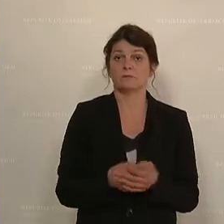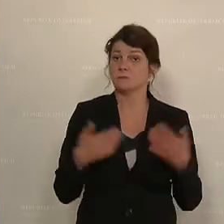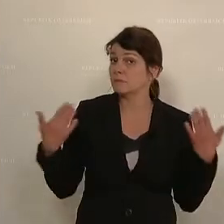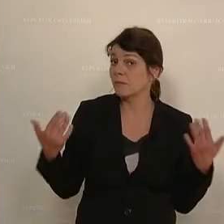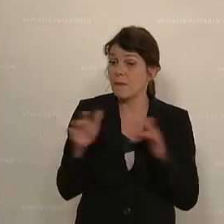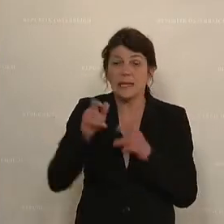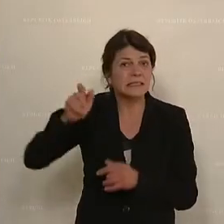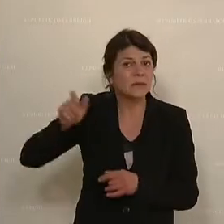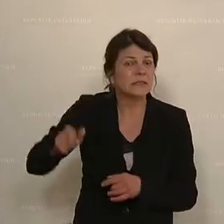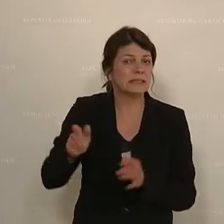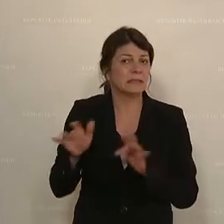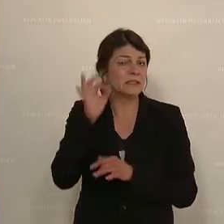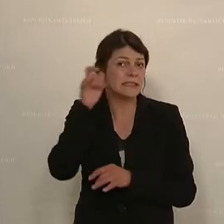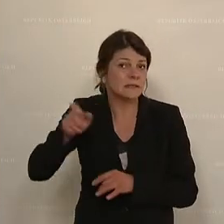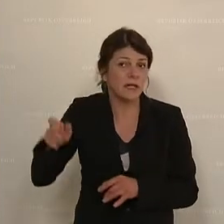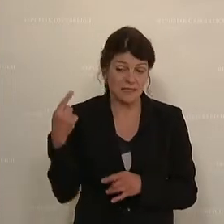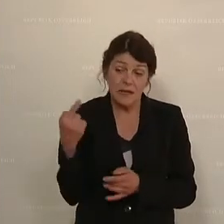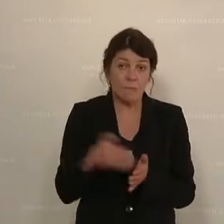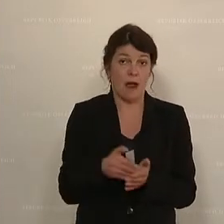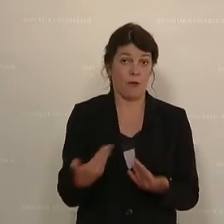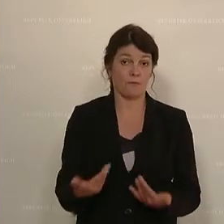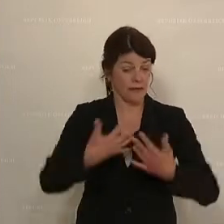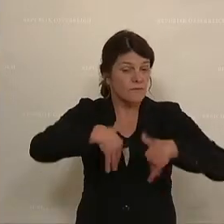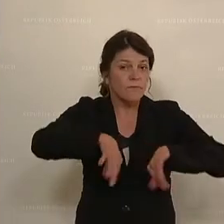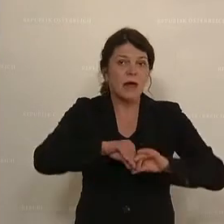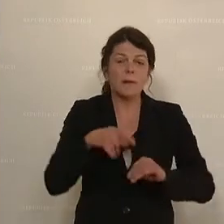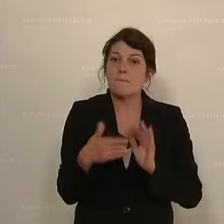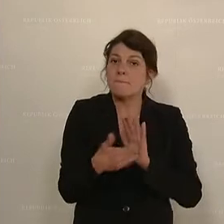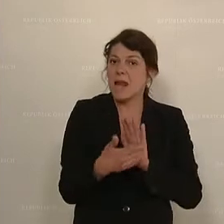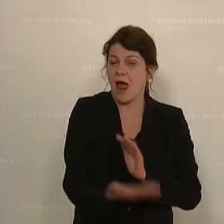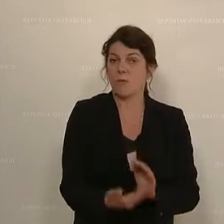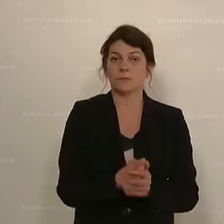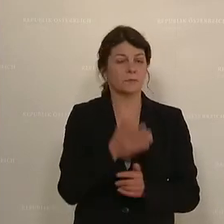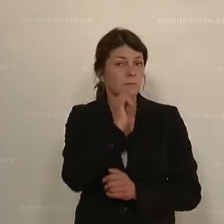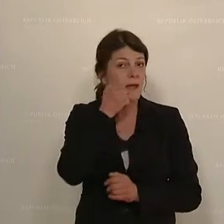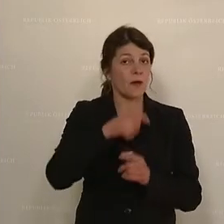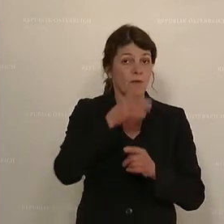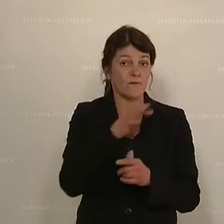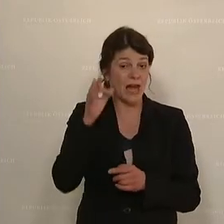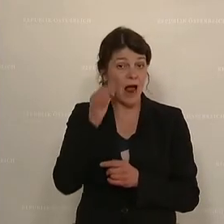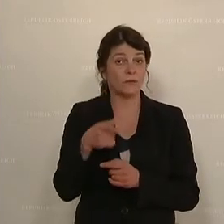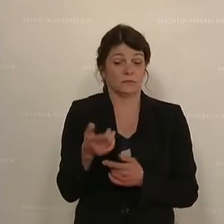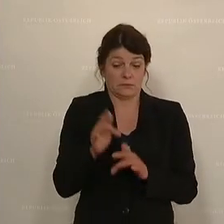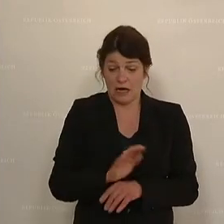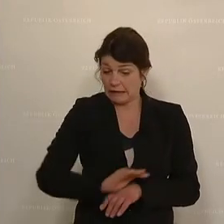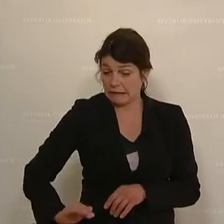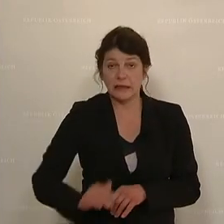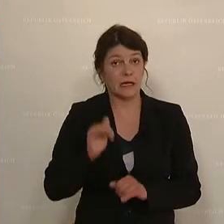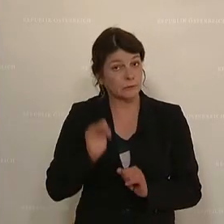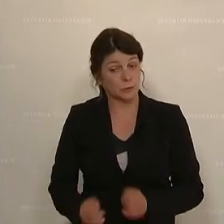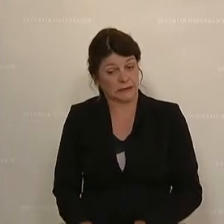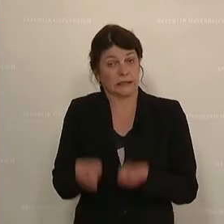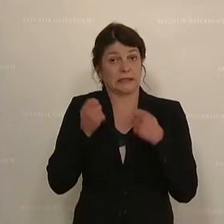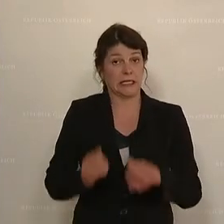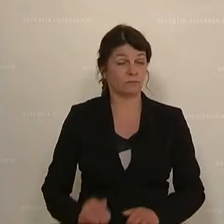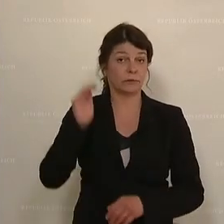die Pensionistinnen und Pensionisten brauchen würden, wo es die Familien, wo Männer und Frauen die Kinder großzuziehen haben, zu erziehen